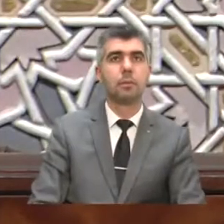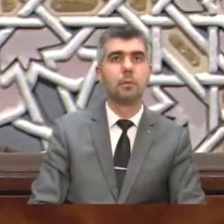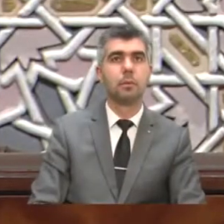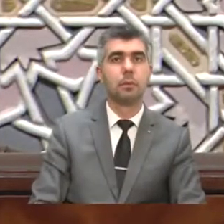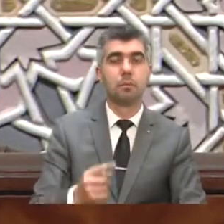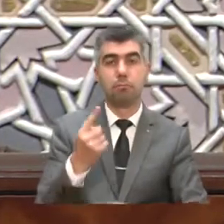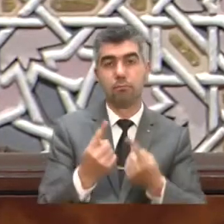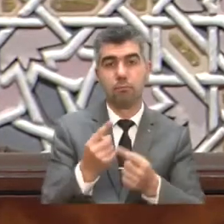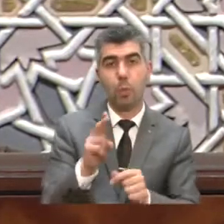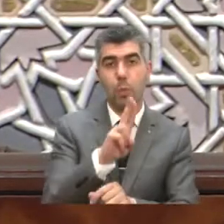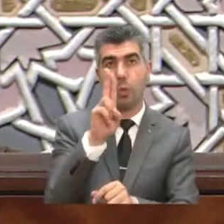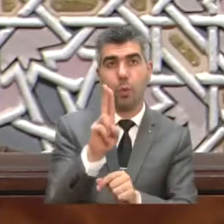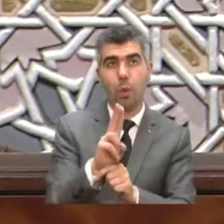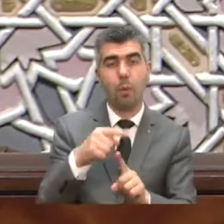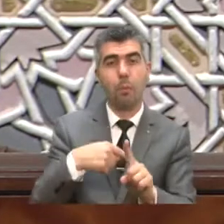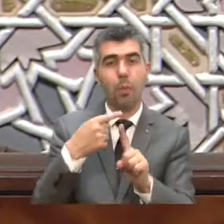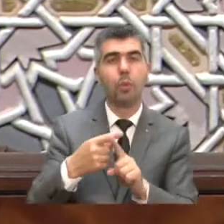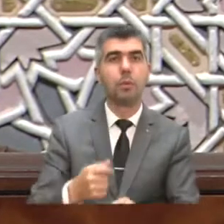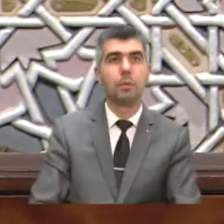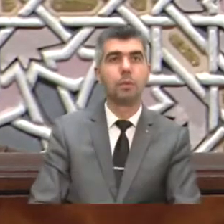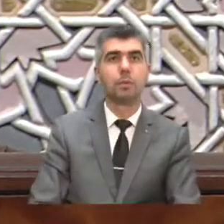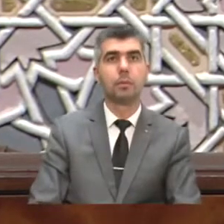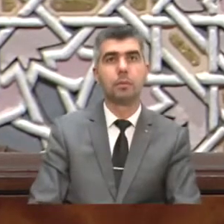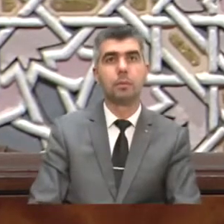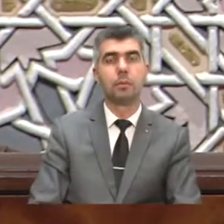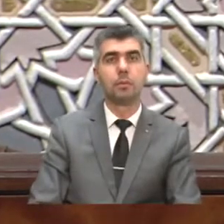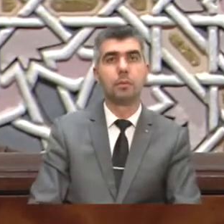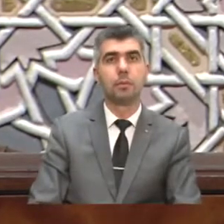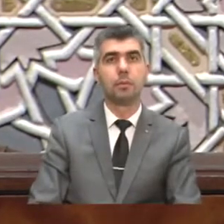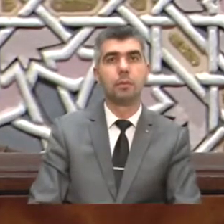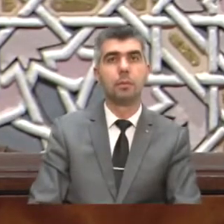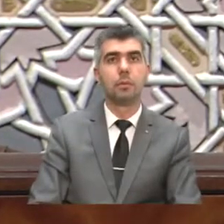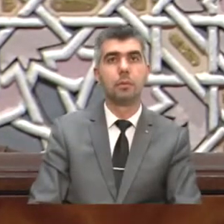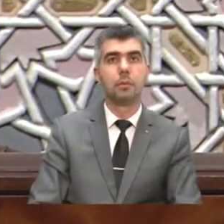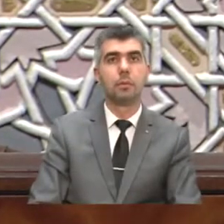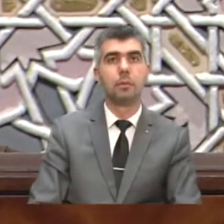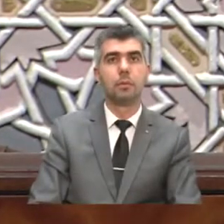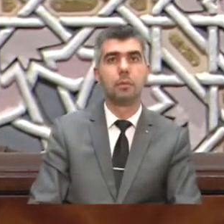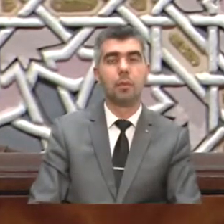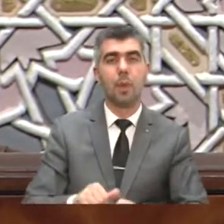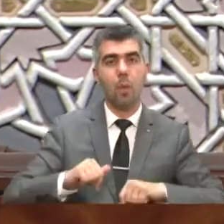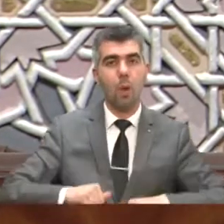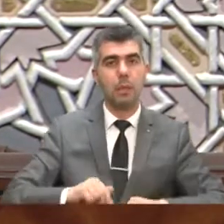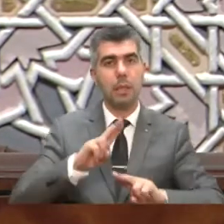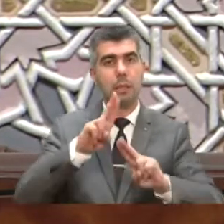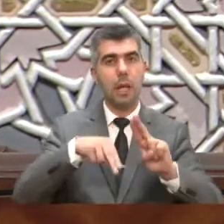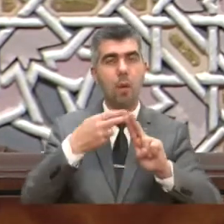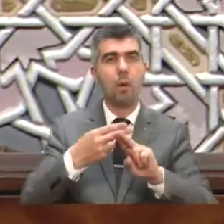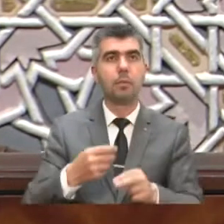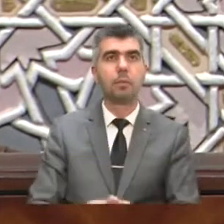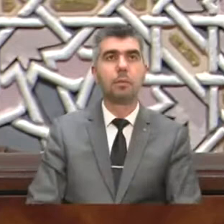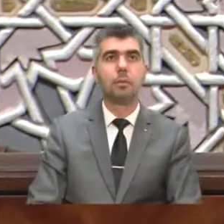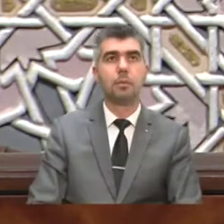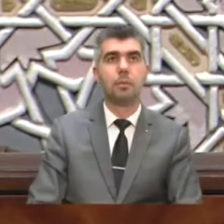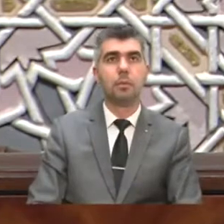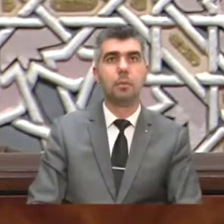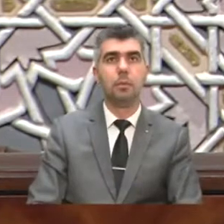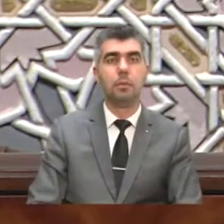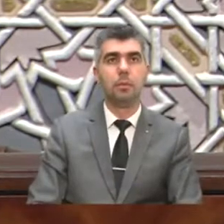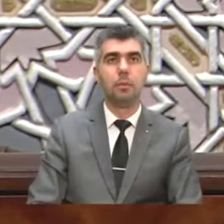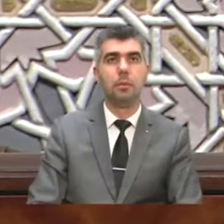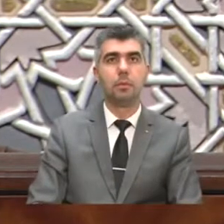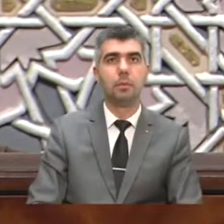من تعقيبات اضافيه؟ طيب تفضلوا سيد الوزير على الجواب على